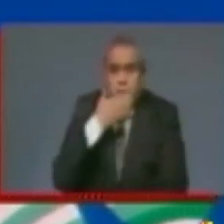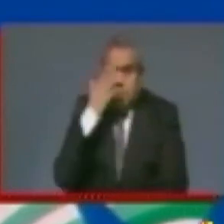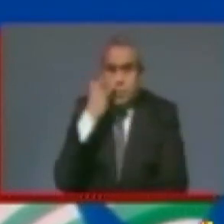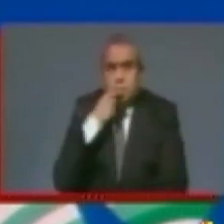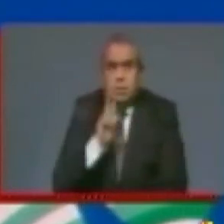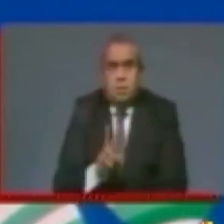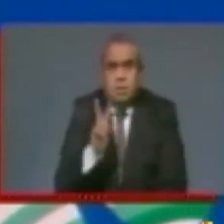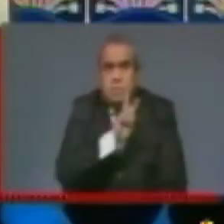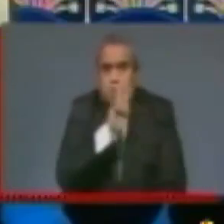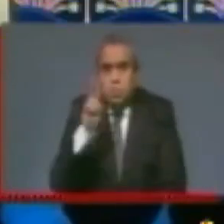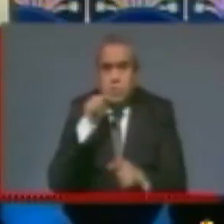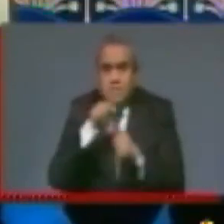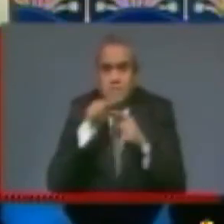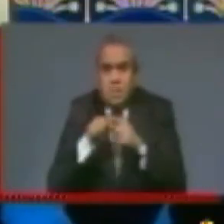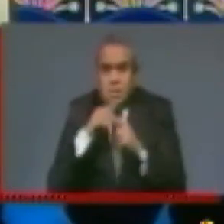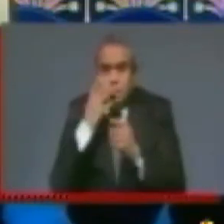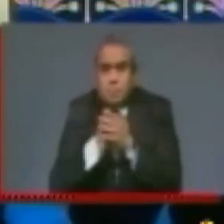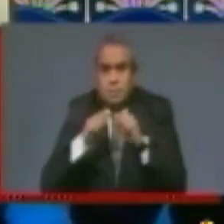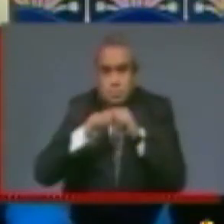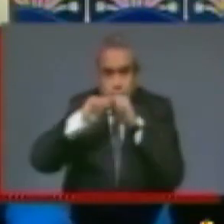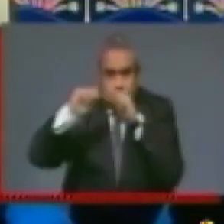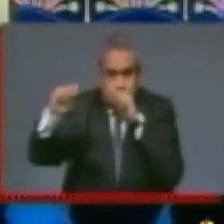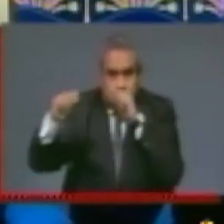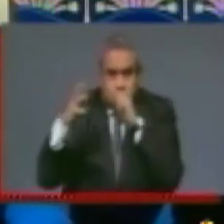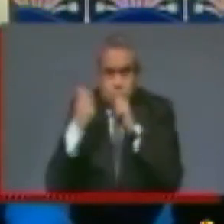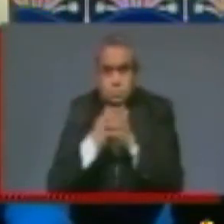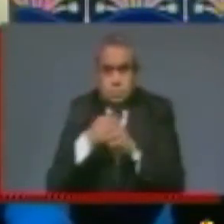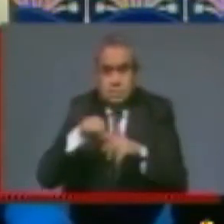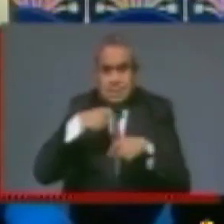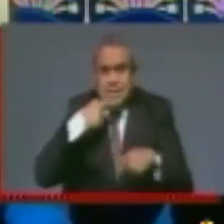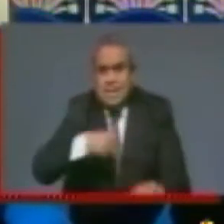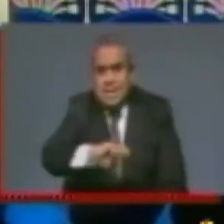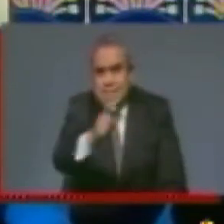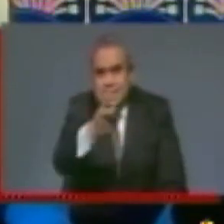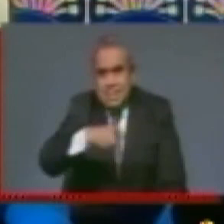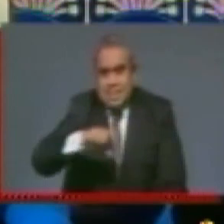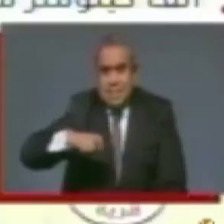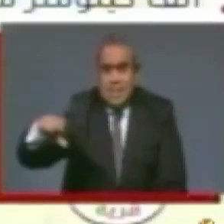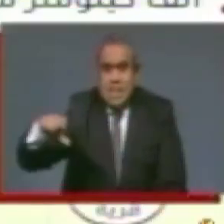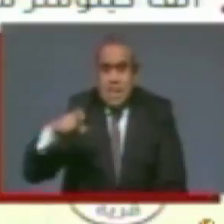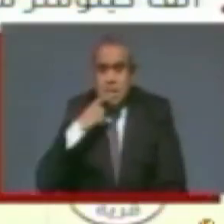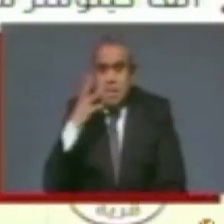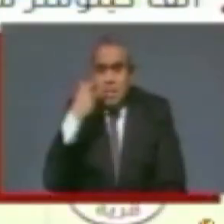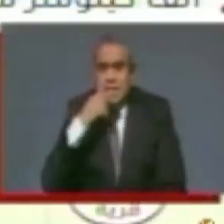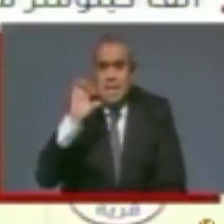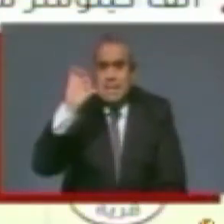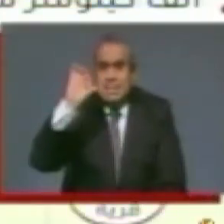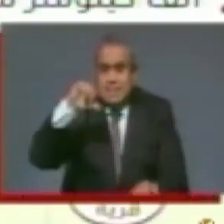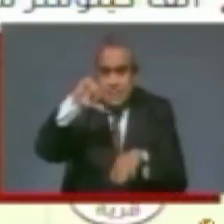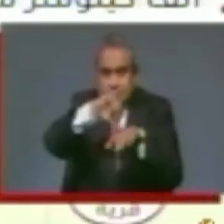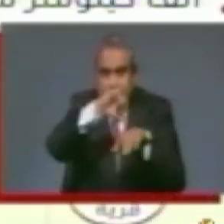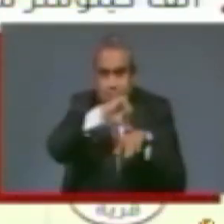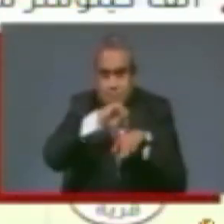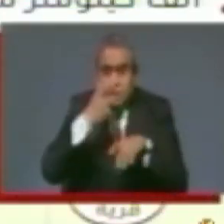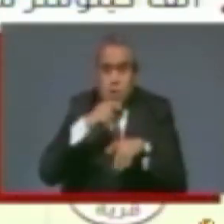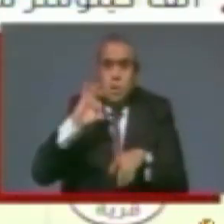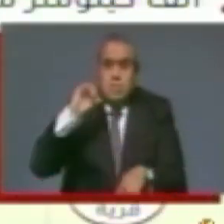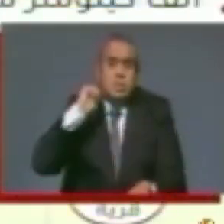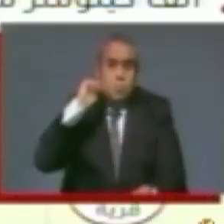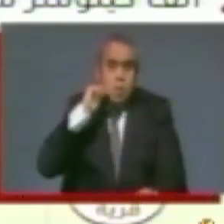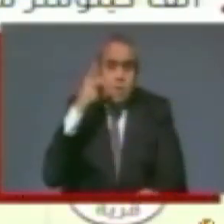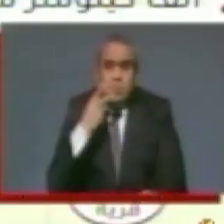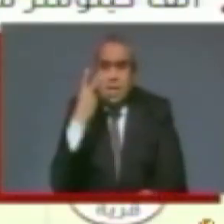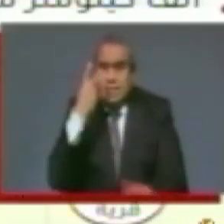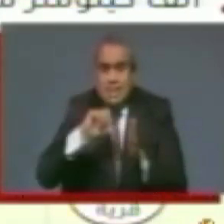ونص في الميه اللي هي ممتده حوالين طبعا نهر النيل المدينه فيها تسع مراكز وتسع مدن بالاضافه الى مدينتين